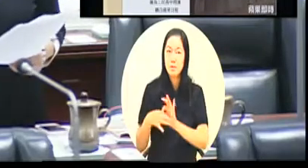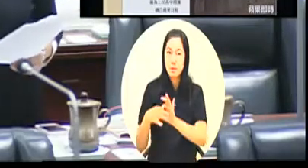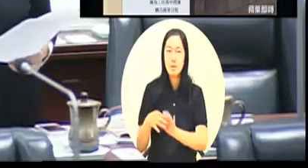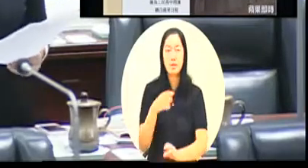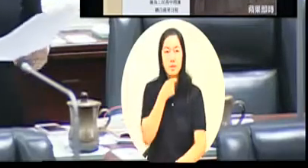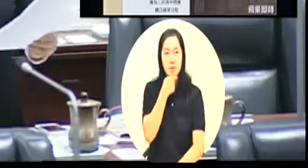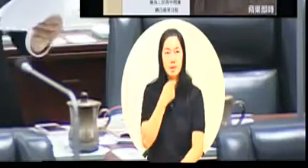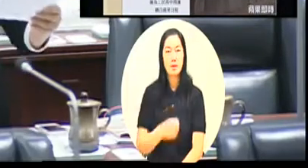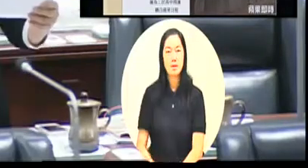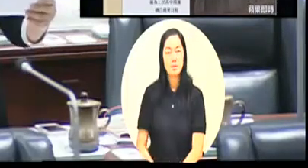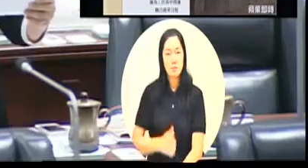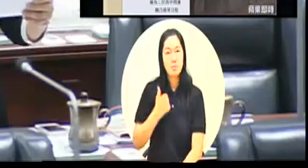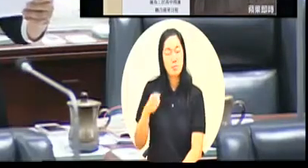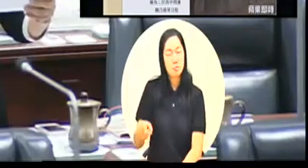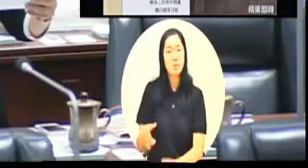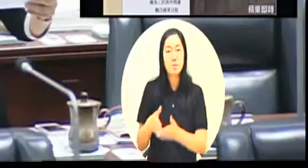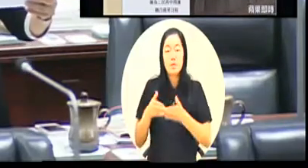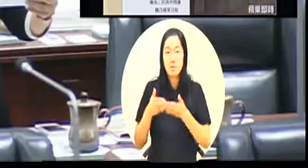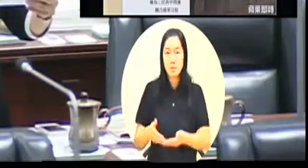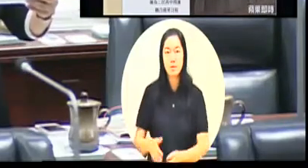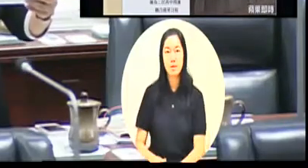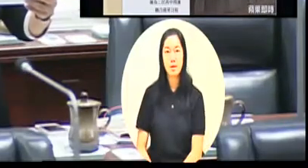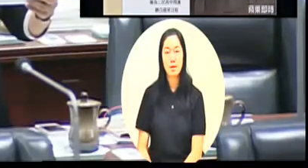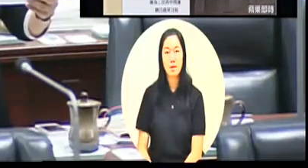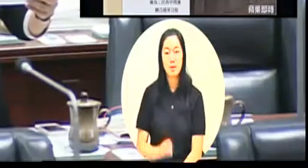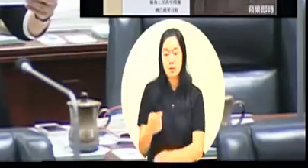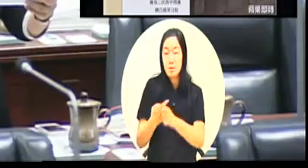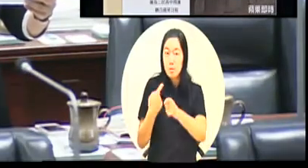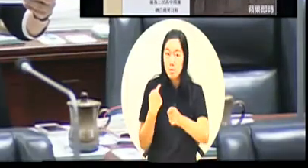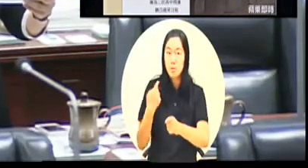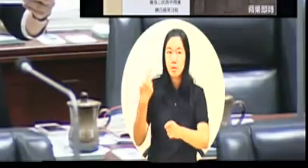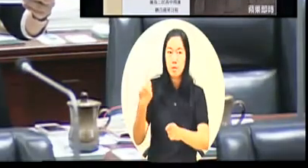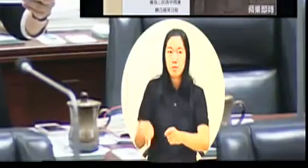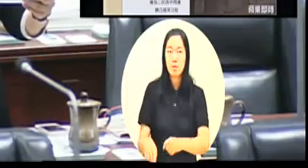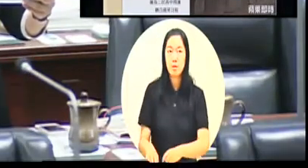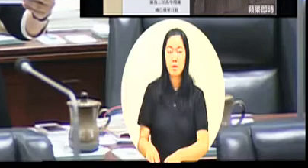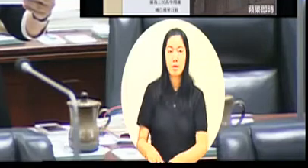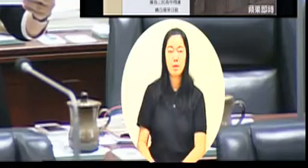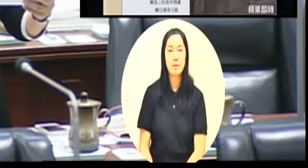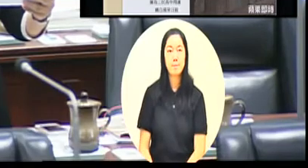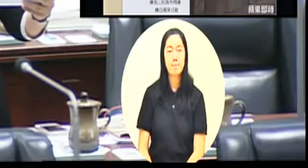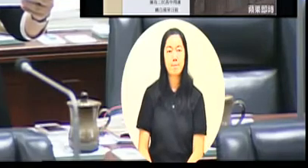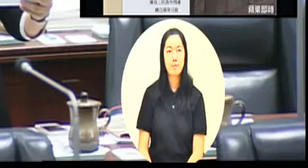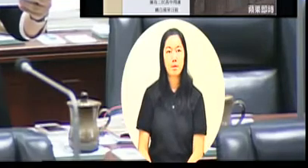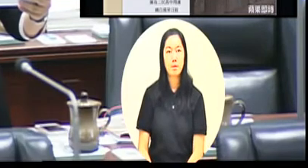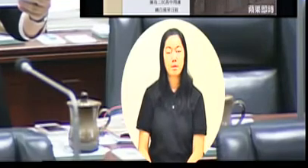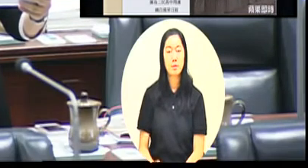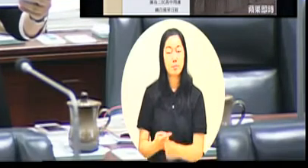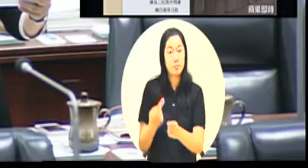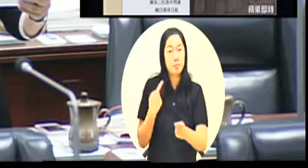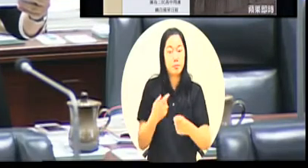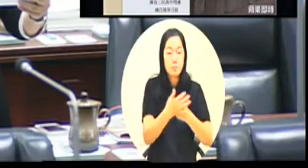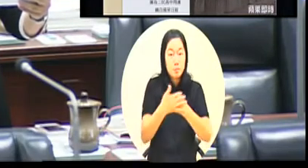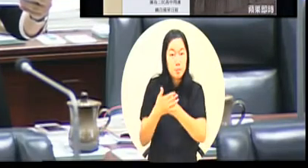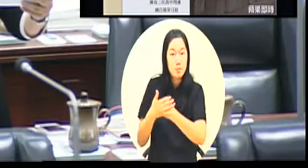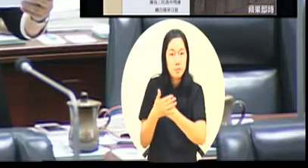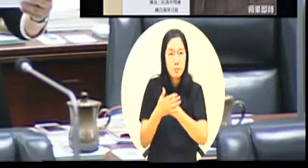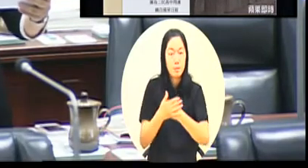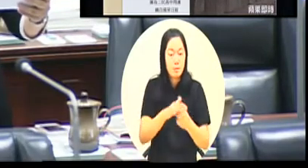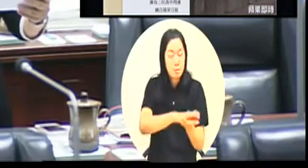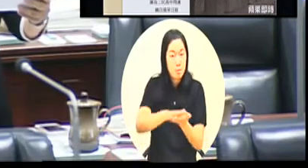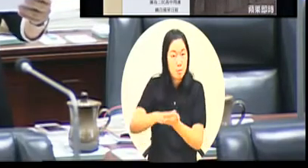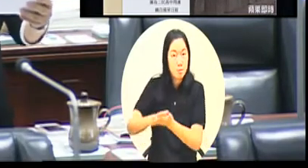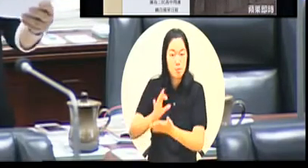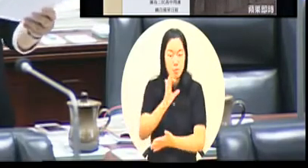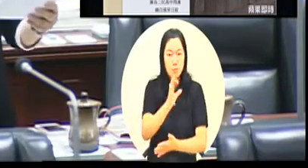这个其实是蛮重要的。所以那去年你们又比去年这个维护清洁上的这个公厕